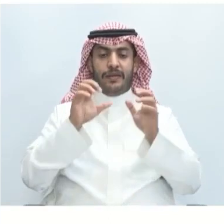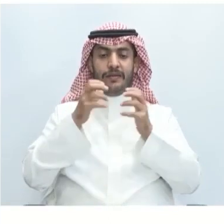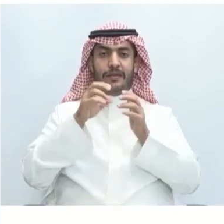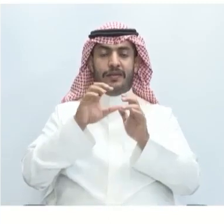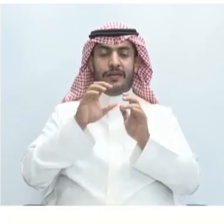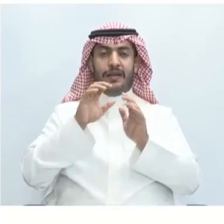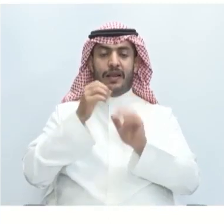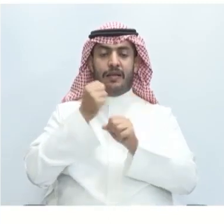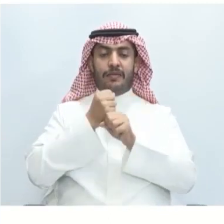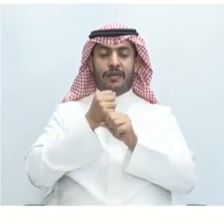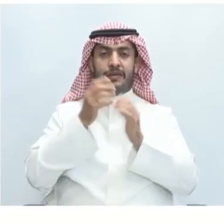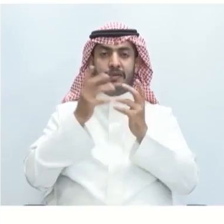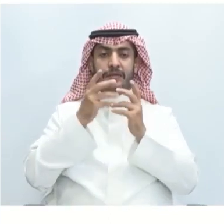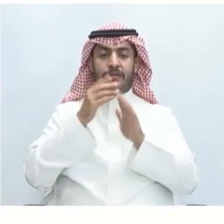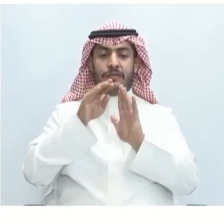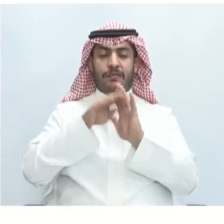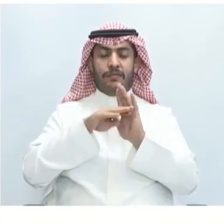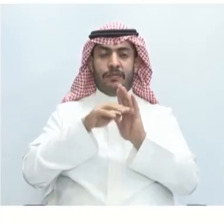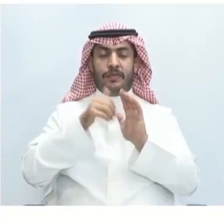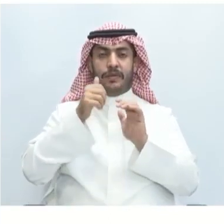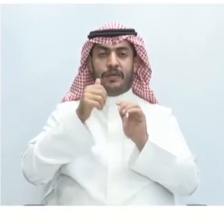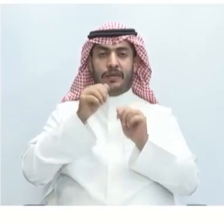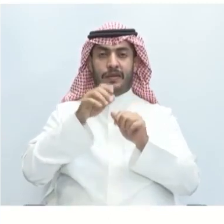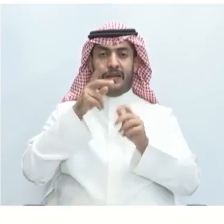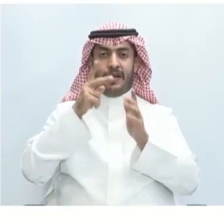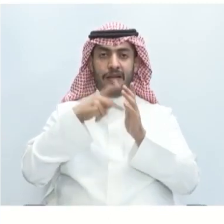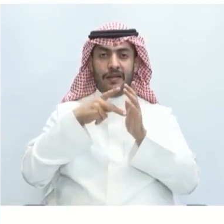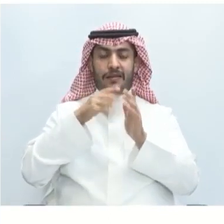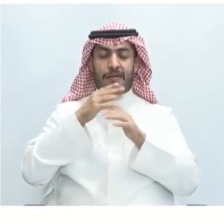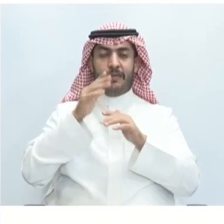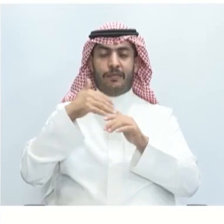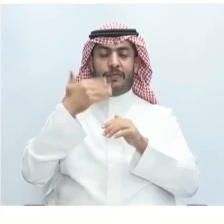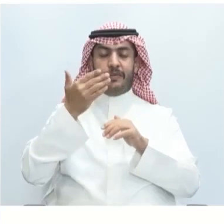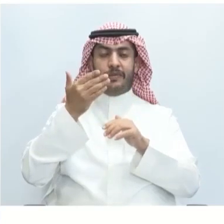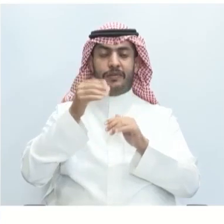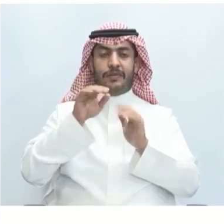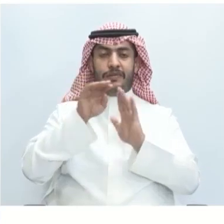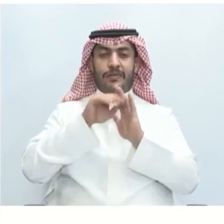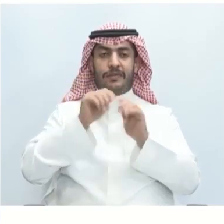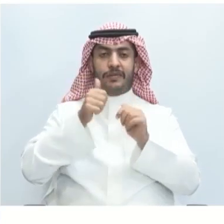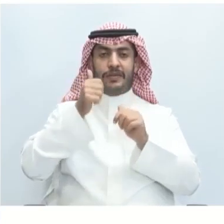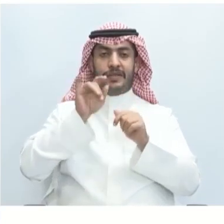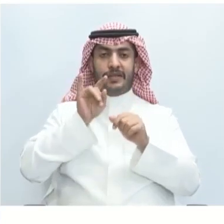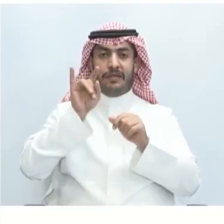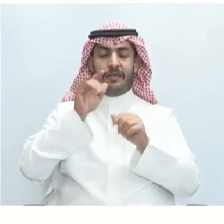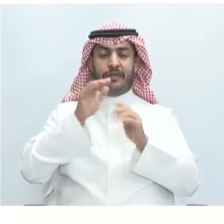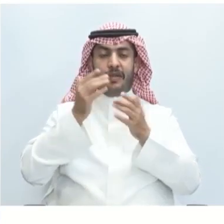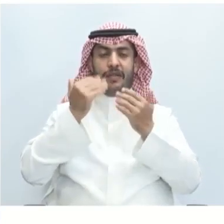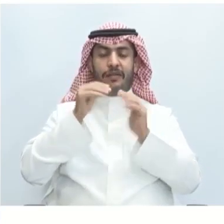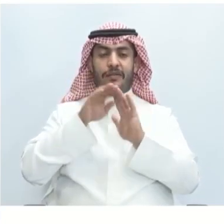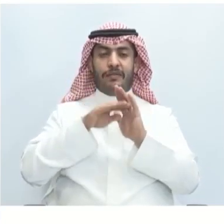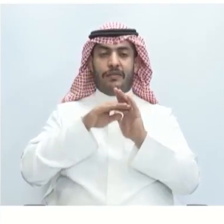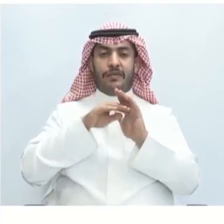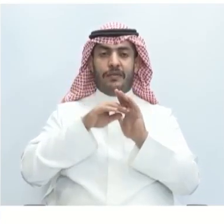الحسابيه والنتائج وهو يشكل جوهر نموذج القرار وست اعمده لمسافه السفر والطلب اليومي